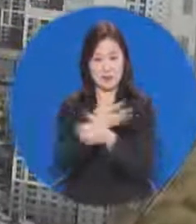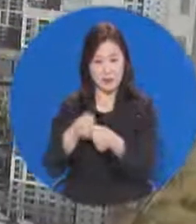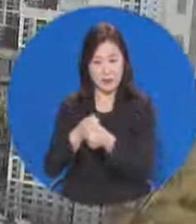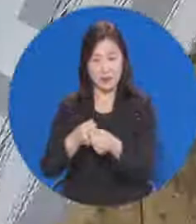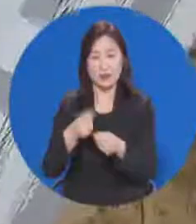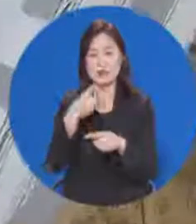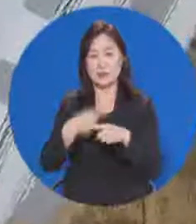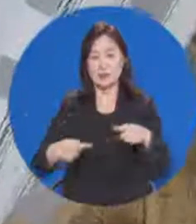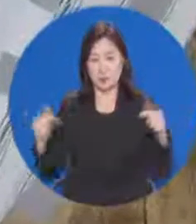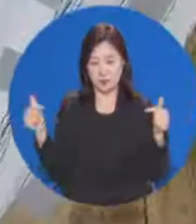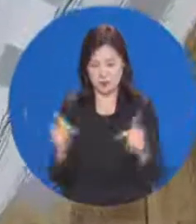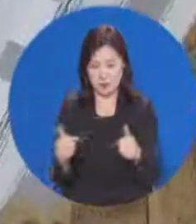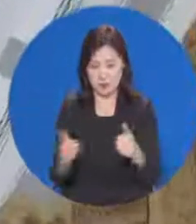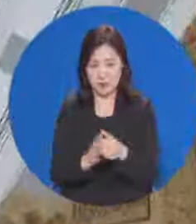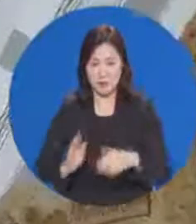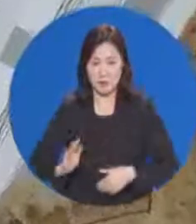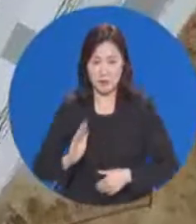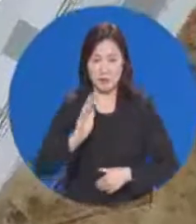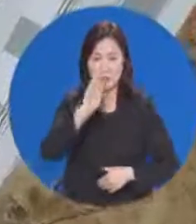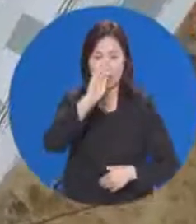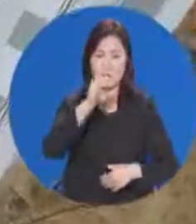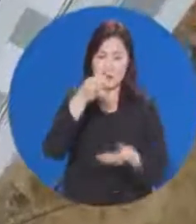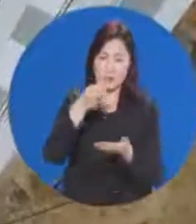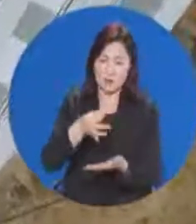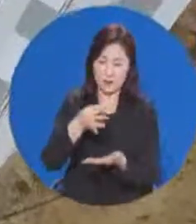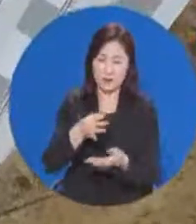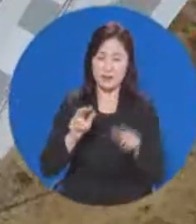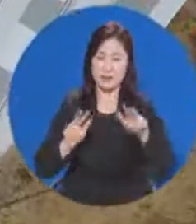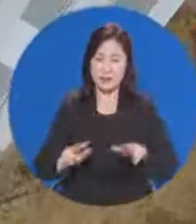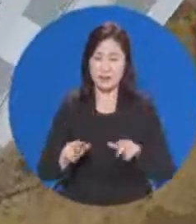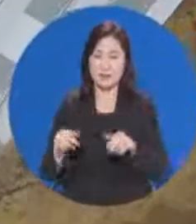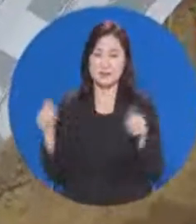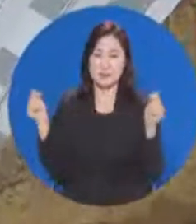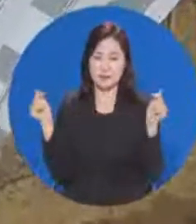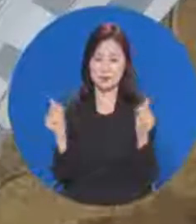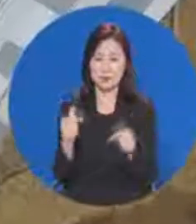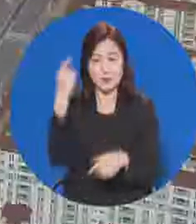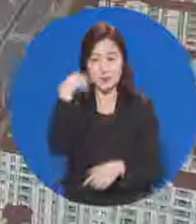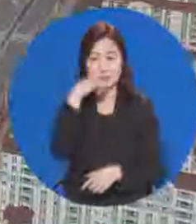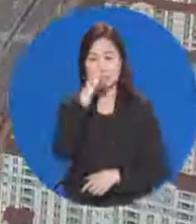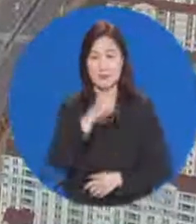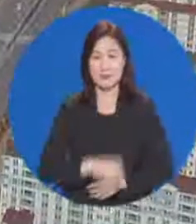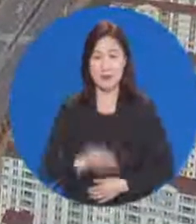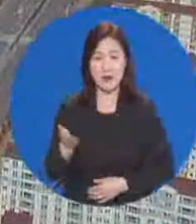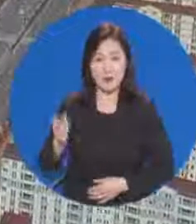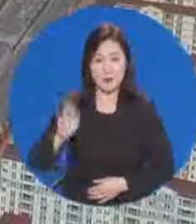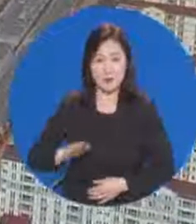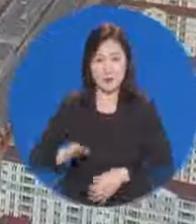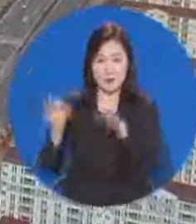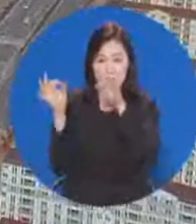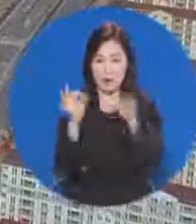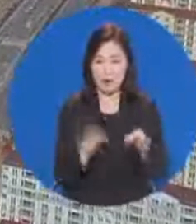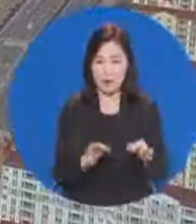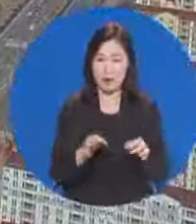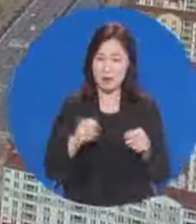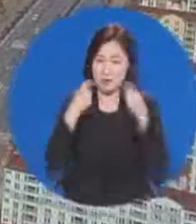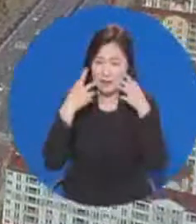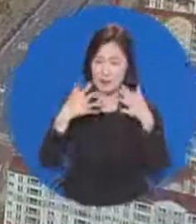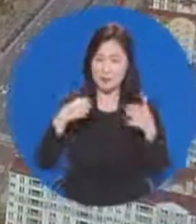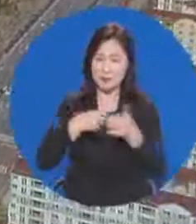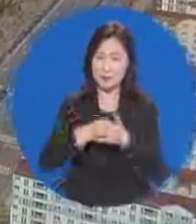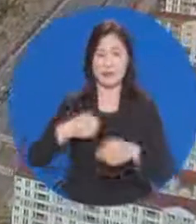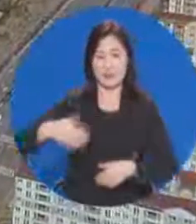줄다 보니 가팔랐던 매매가 상승세도 주춤한 모습을 보이고 있습니다. 하지만 하락세에 접어들었다고